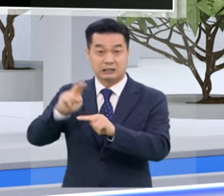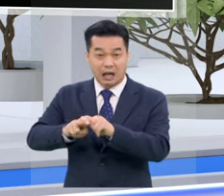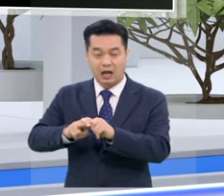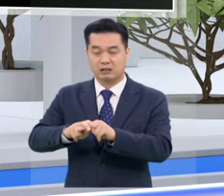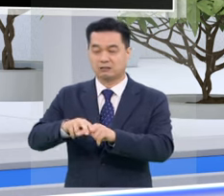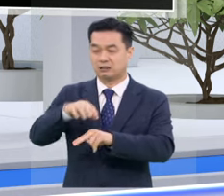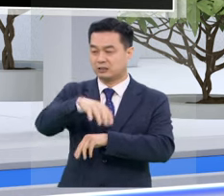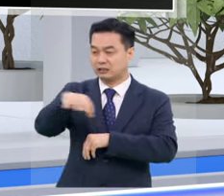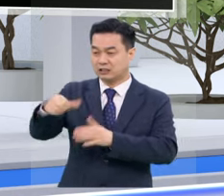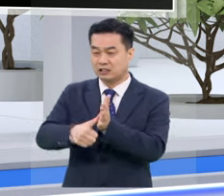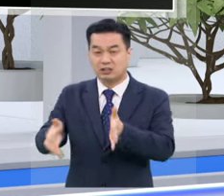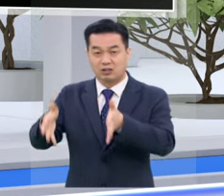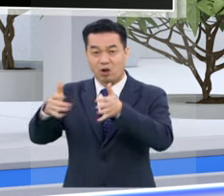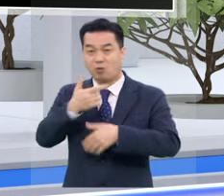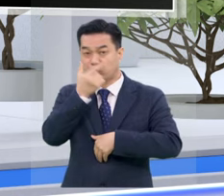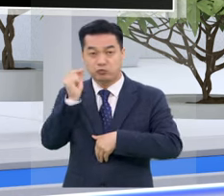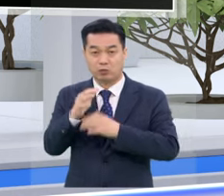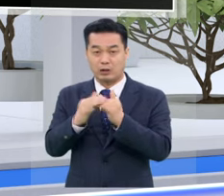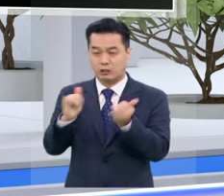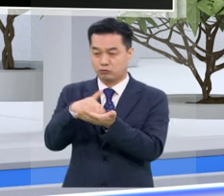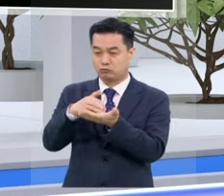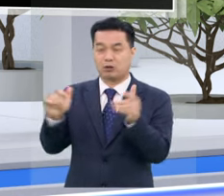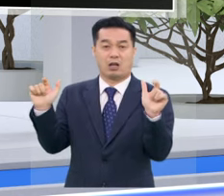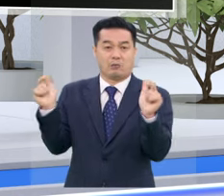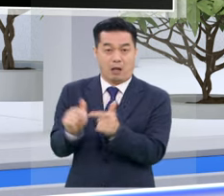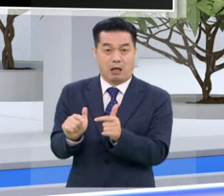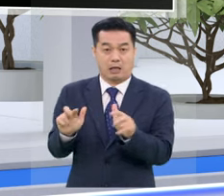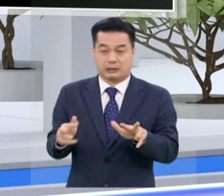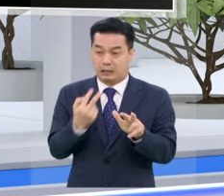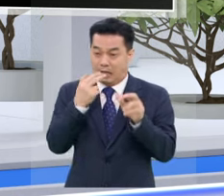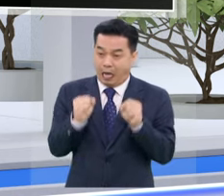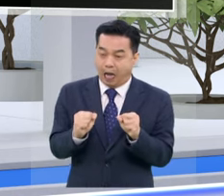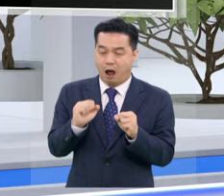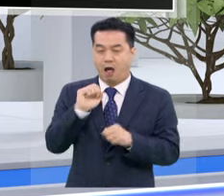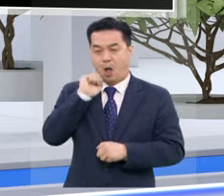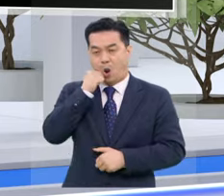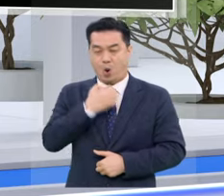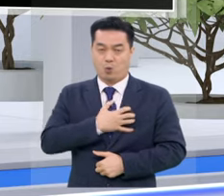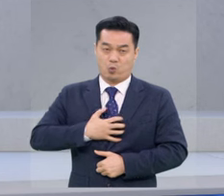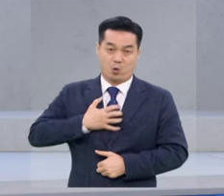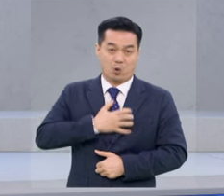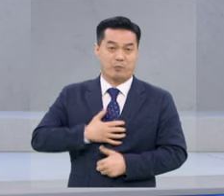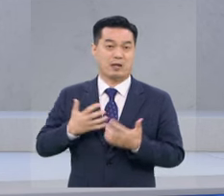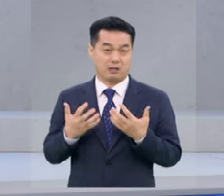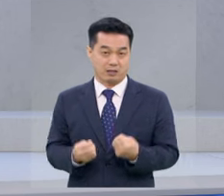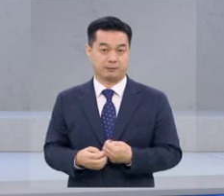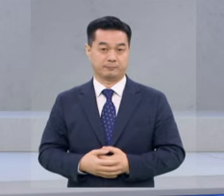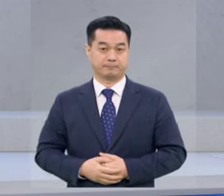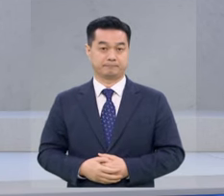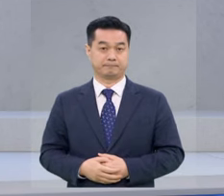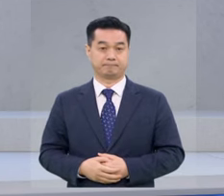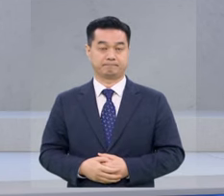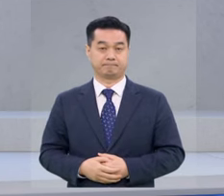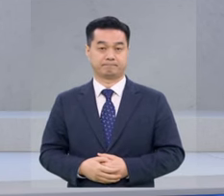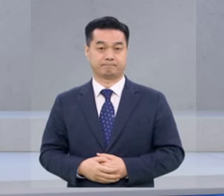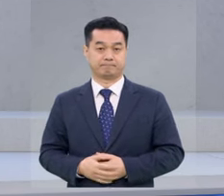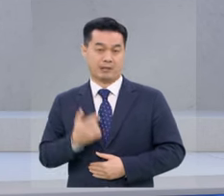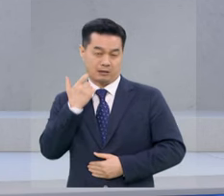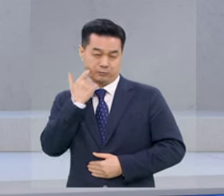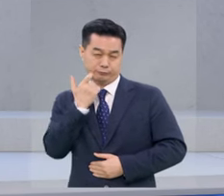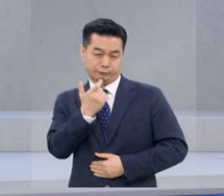부족 인구 급감으로 당장 생존부터 걱정할 처지에 놓여 있죠 지속 가능한 삶을